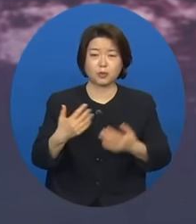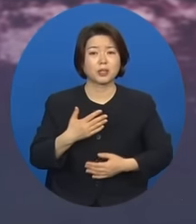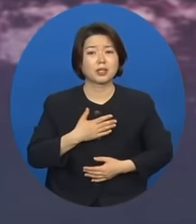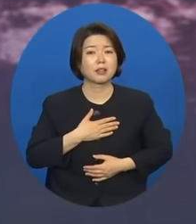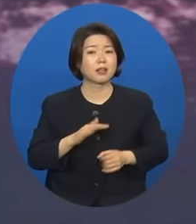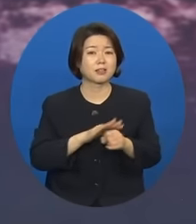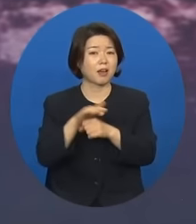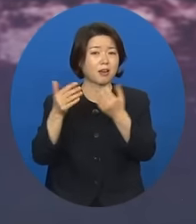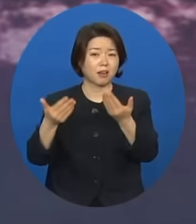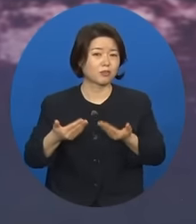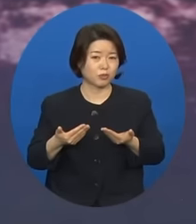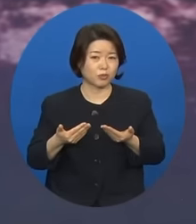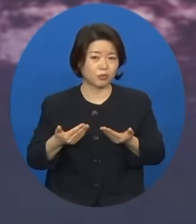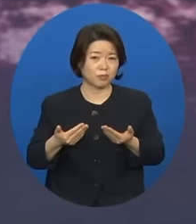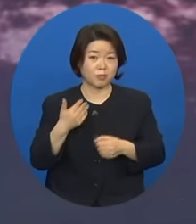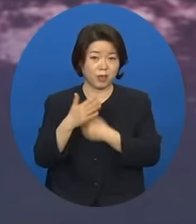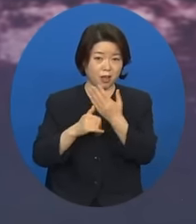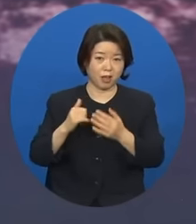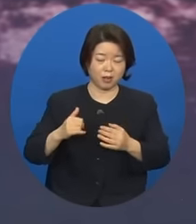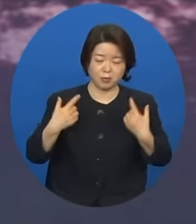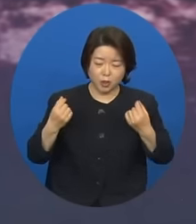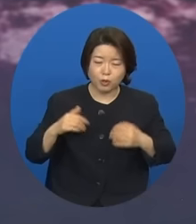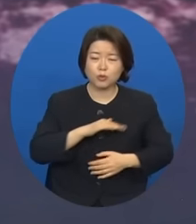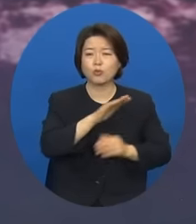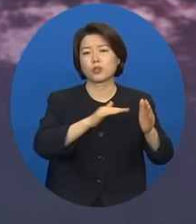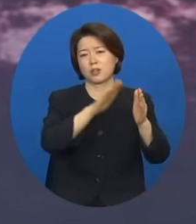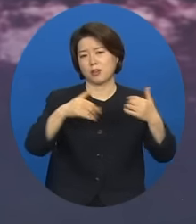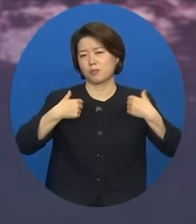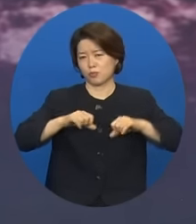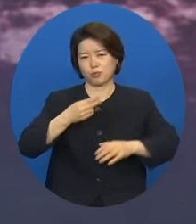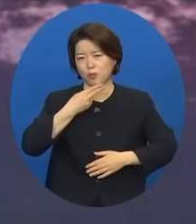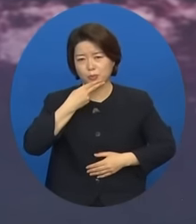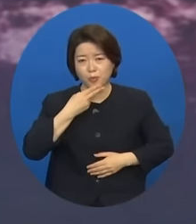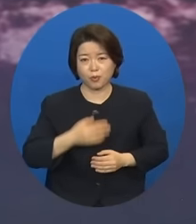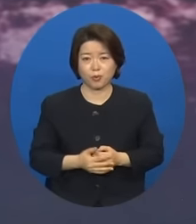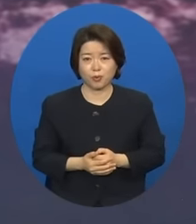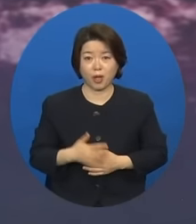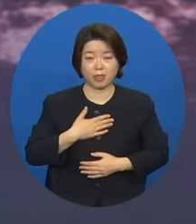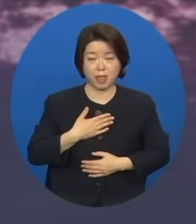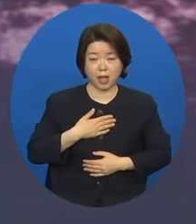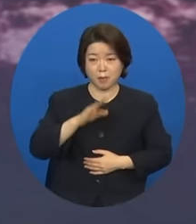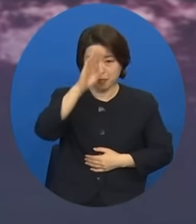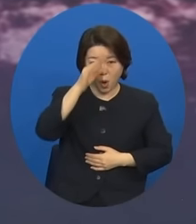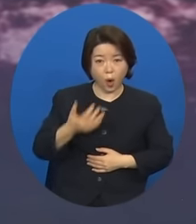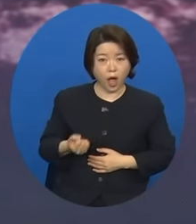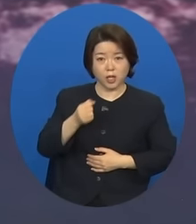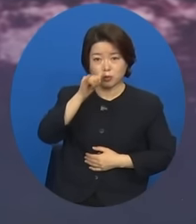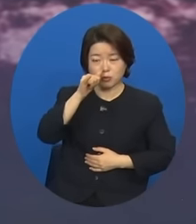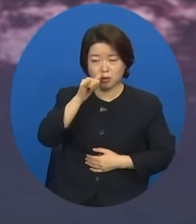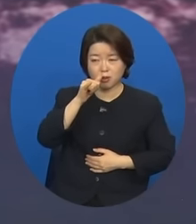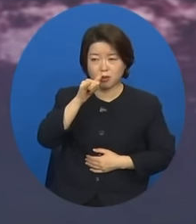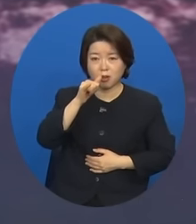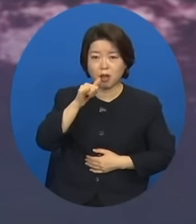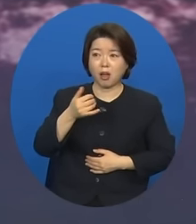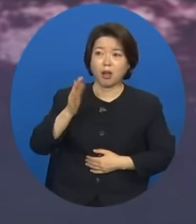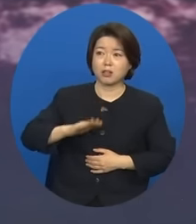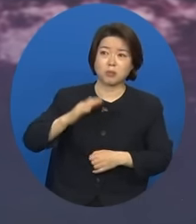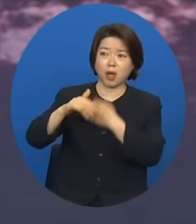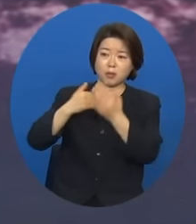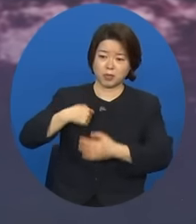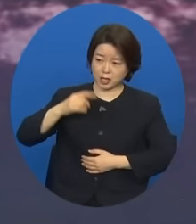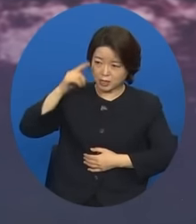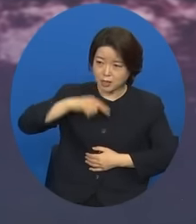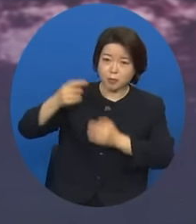사랑하셔 하나님 여전히 우리 가정 포기한 거 아니야 나에게 병이 있다고 하나님이 나에게 그렇게 악한 분 아니야라고